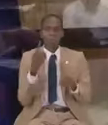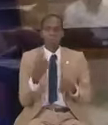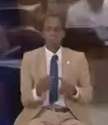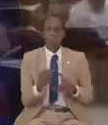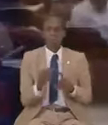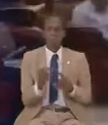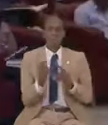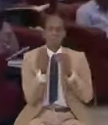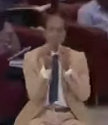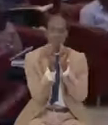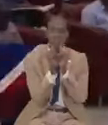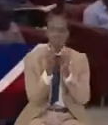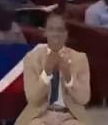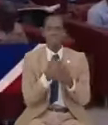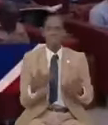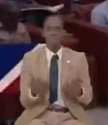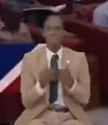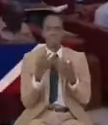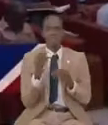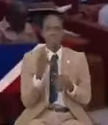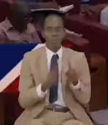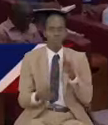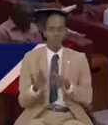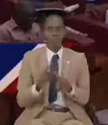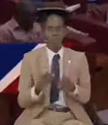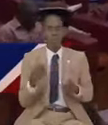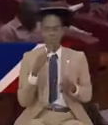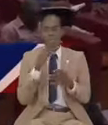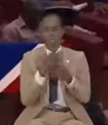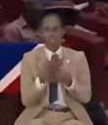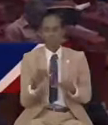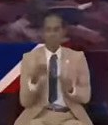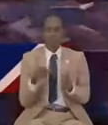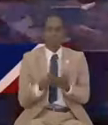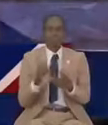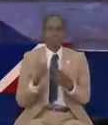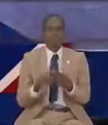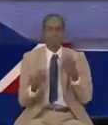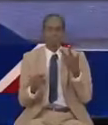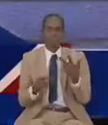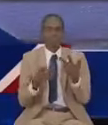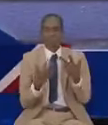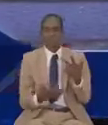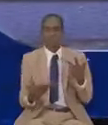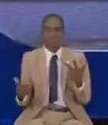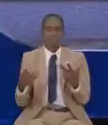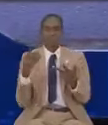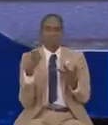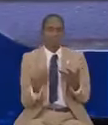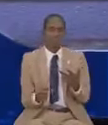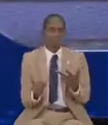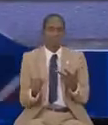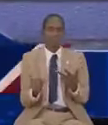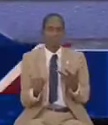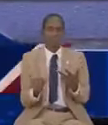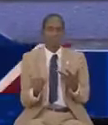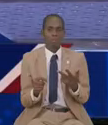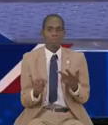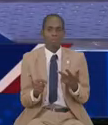le défi du peuple ceci est divisé en trois parties voir le premier sous thème la captivité